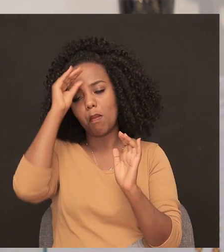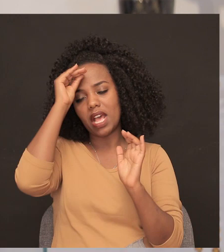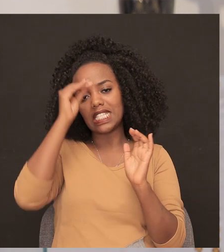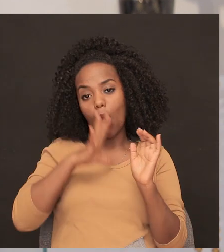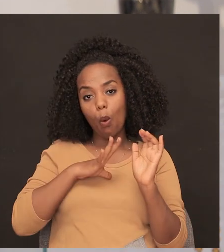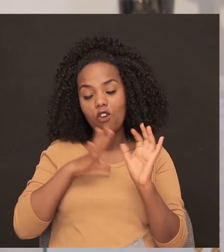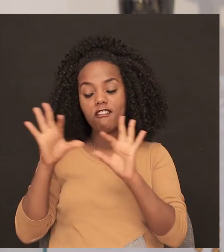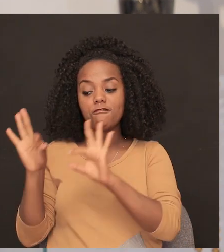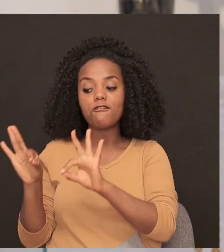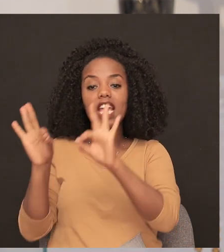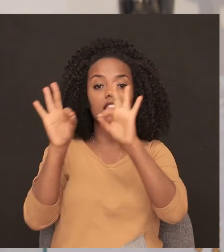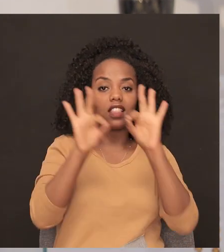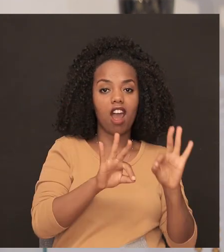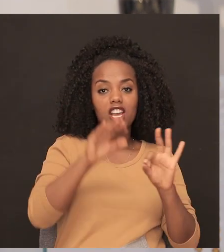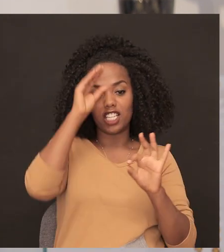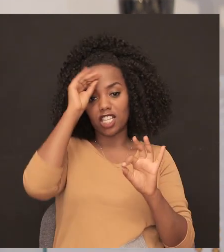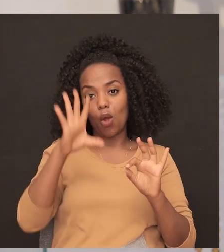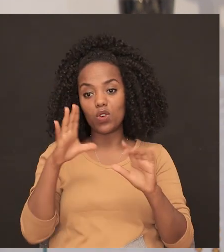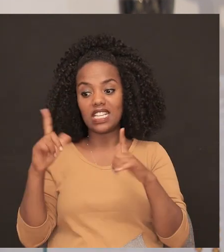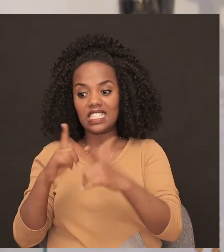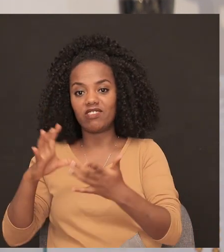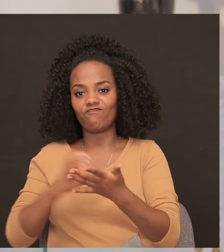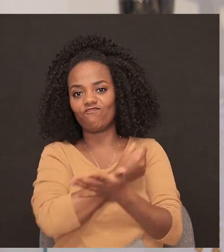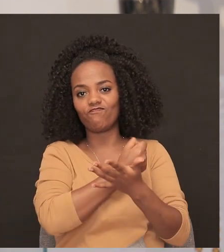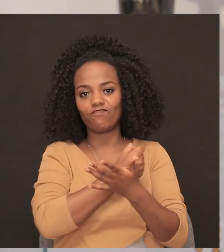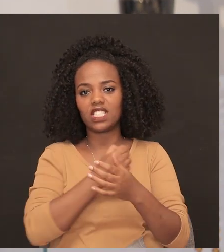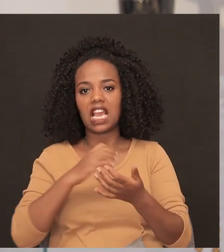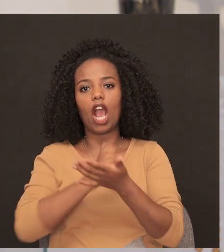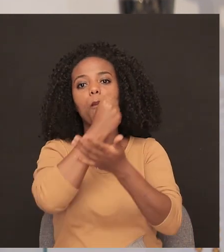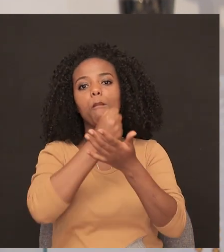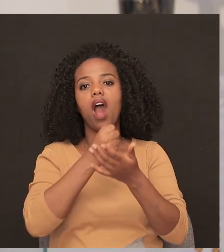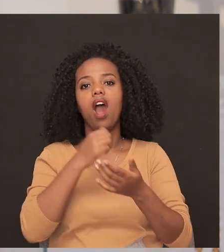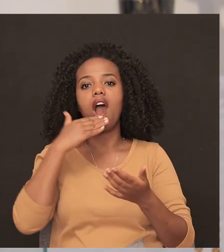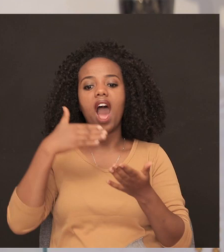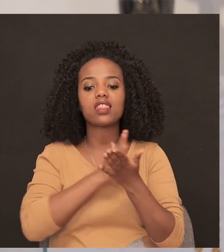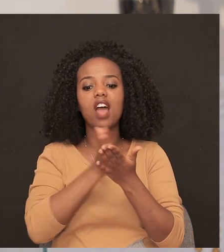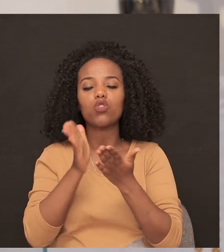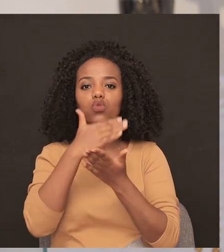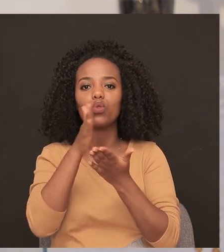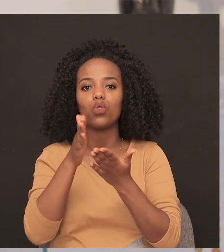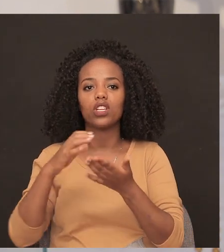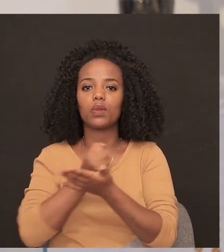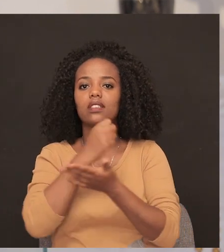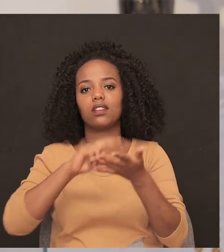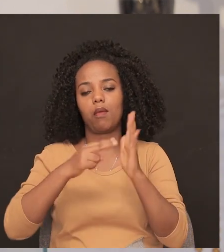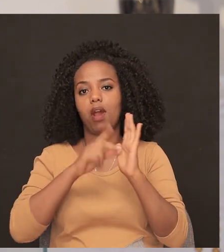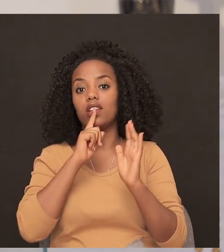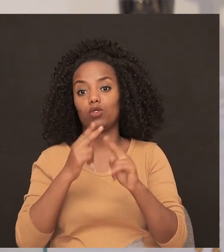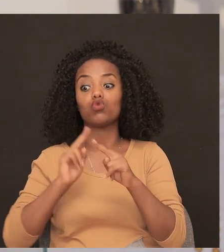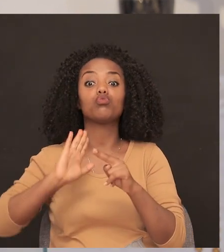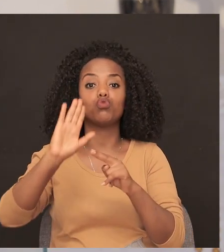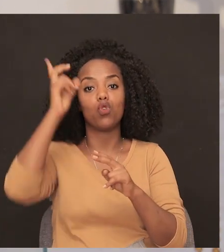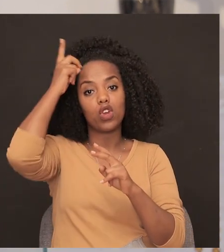ፋንታ የሰውን እድል ፈንታ የወሰደ የቀማ አታሎ የወሰደ ማለት ነው። ስሙ